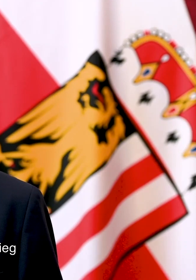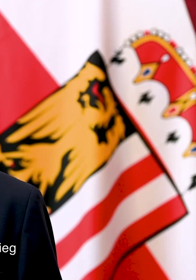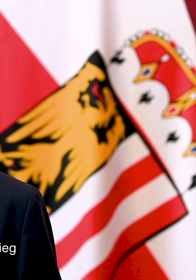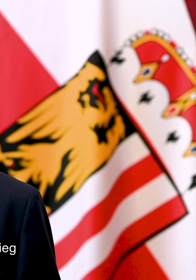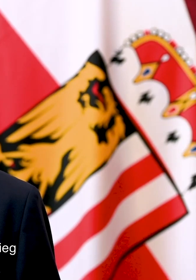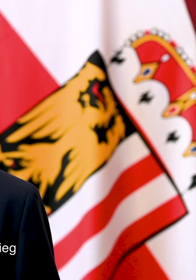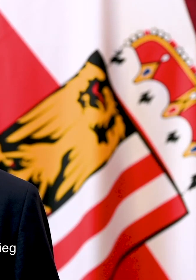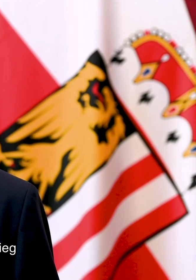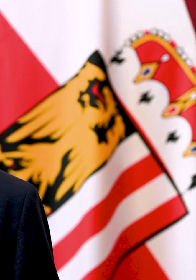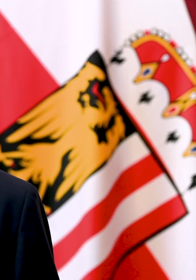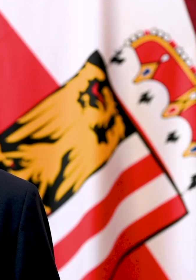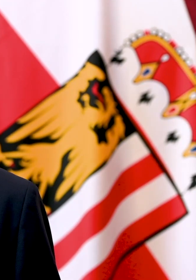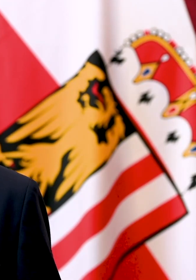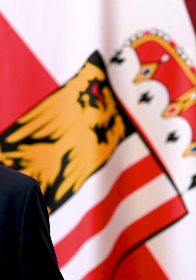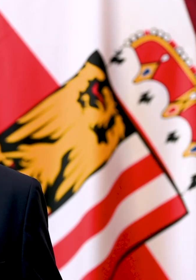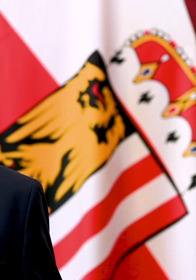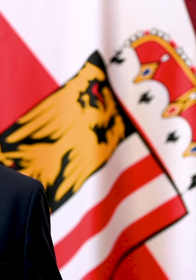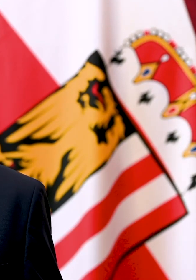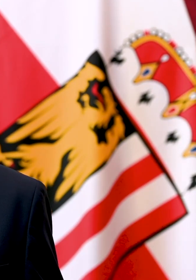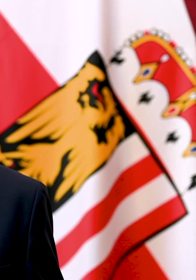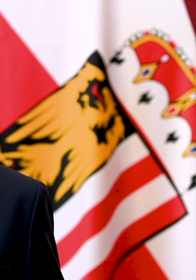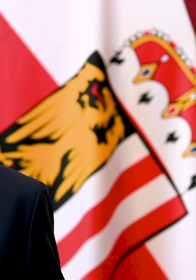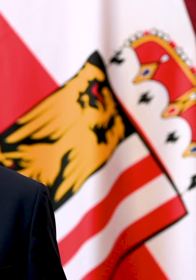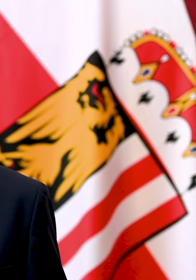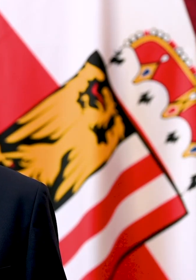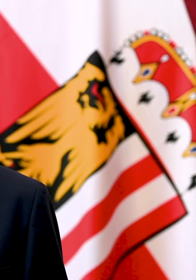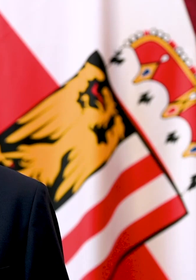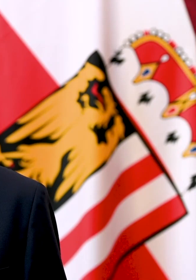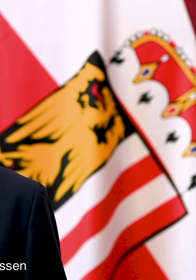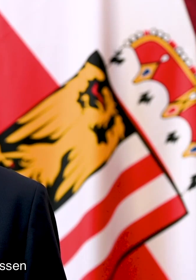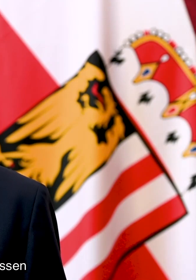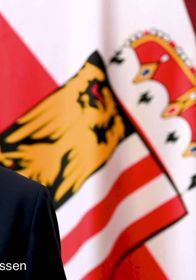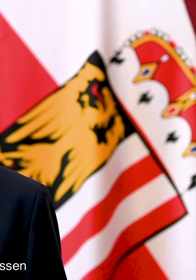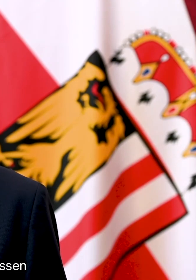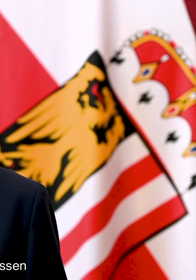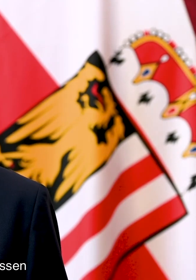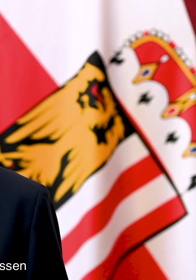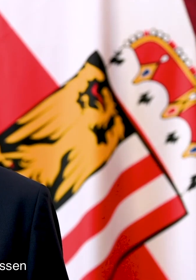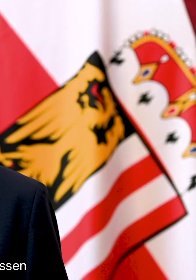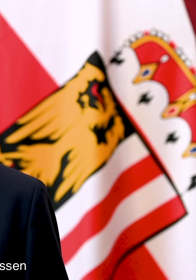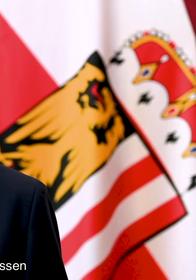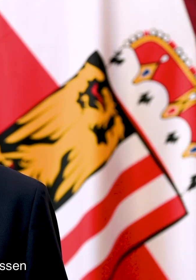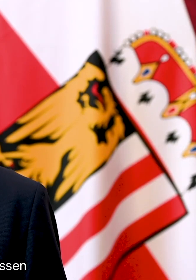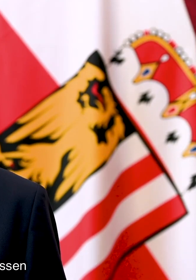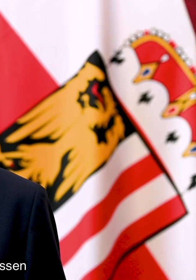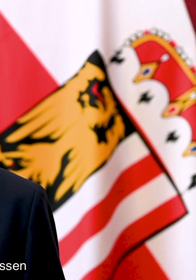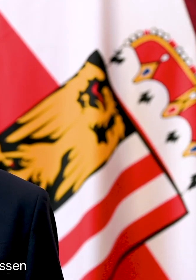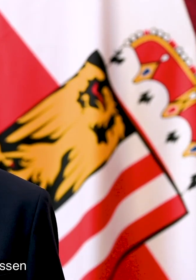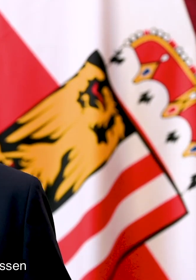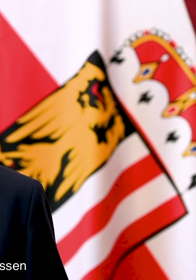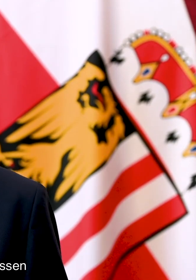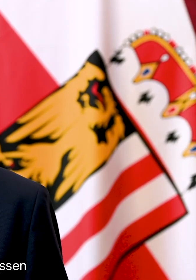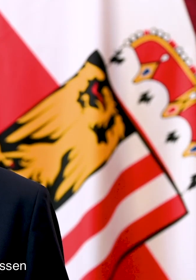Krieg in der Ukraine. Für Unternehmen ist der gemeinsame Austausch daher umso wichtiger, um bestehende